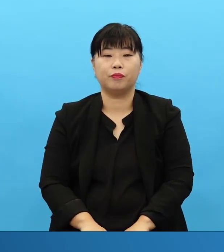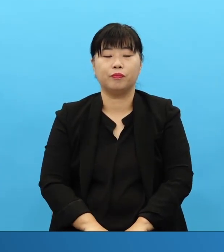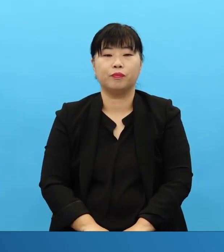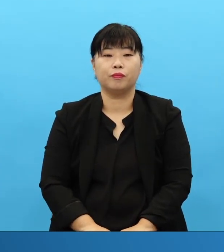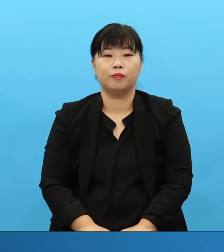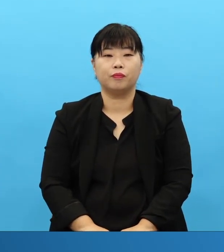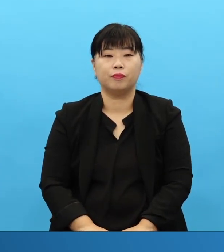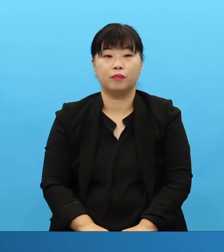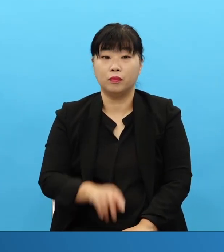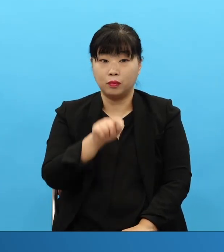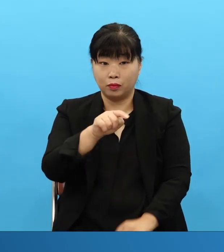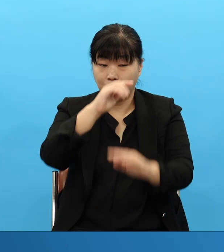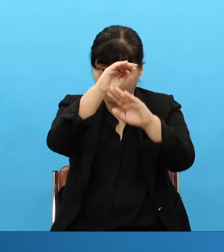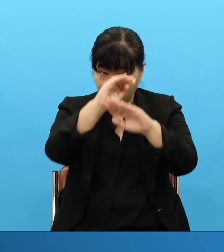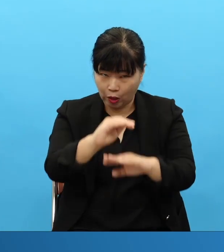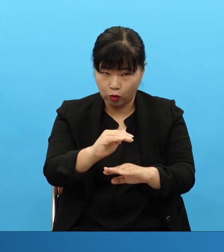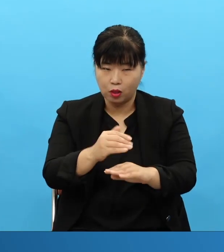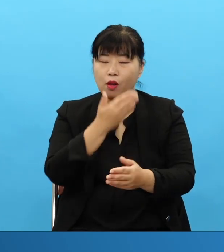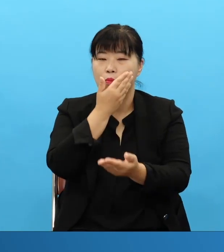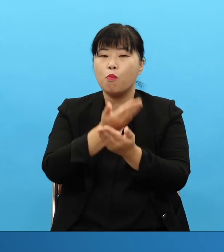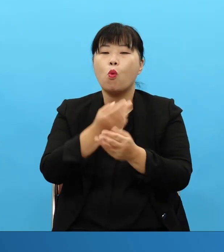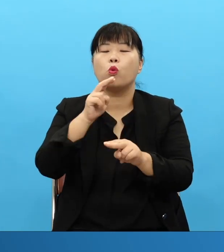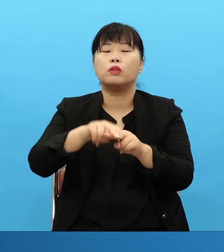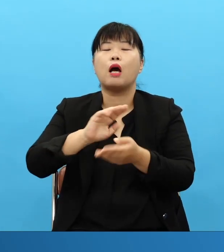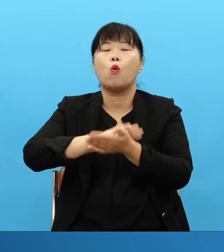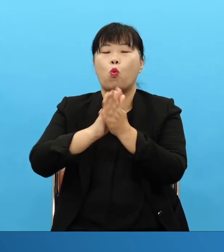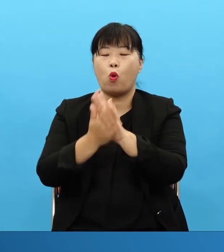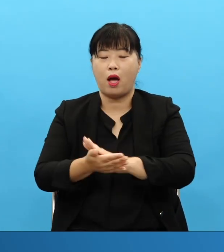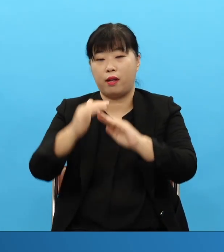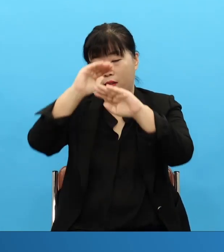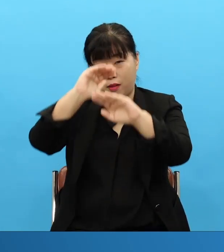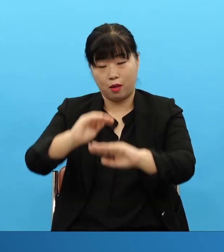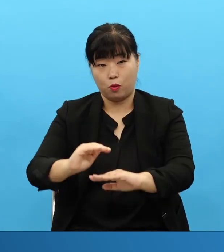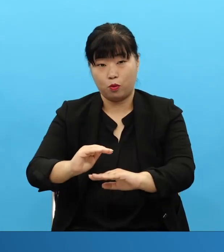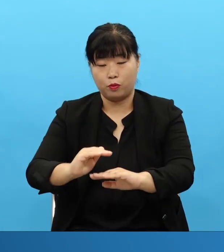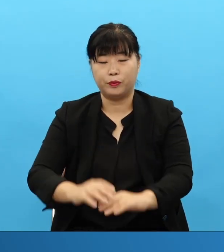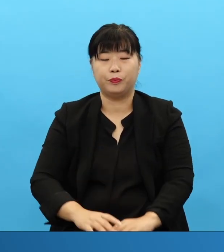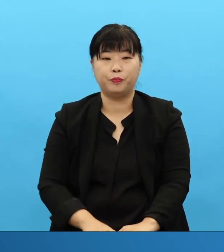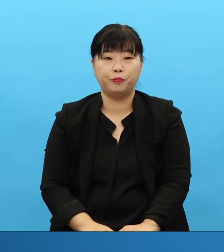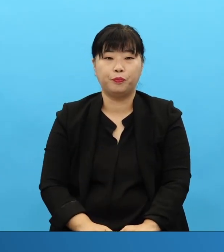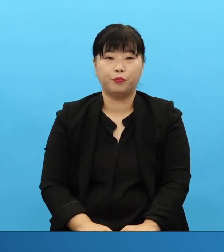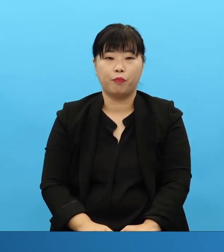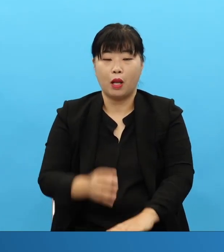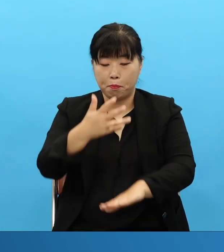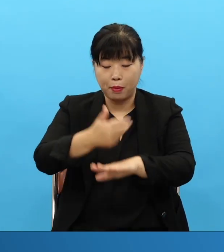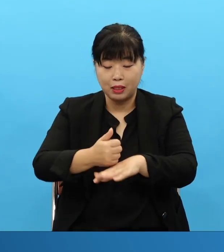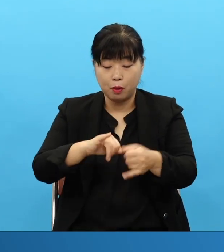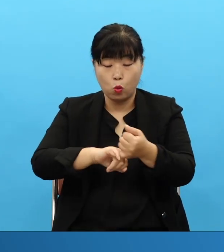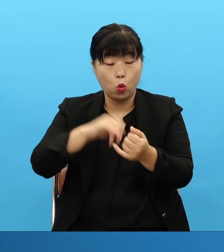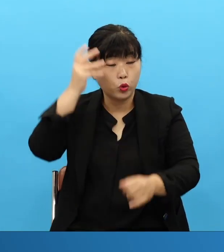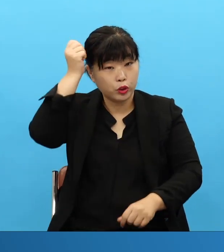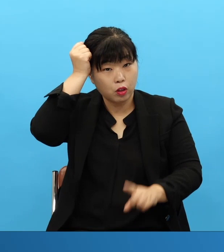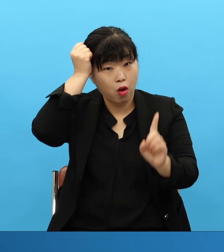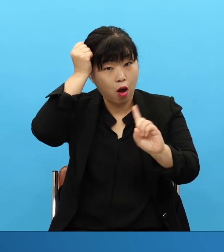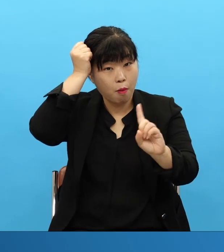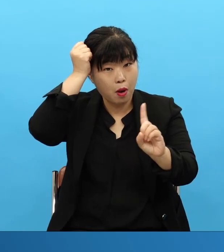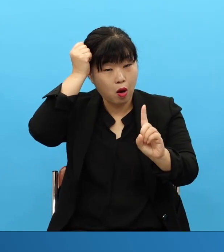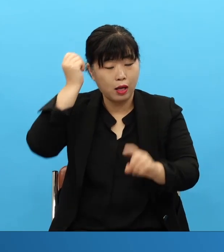success. 보좌와의 축복입니다. That is the blessing of establishing the 그리고 throne. 꼭 기억해야 됩니다. So you must remember. 여러분의